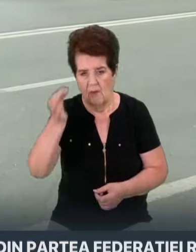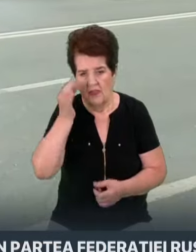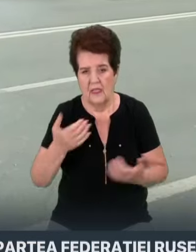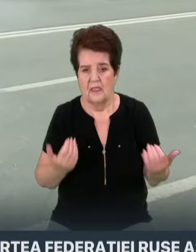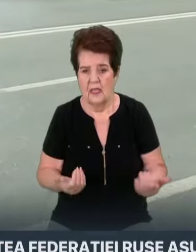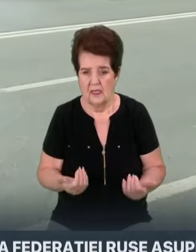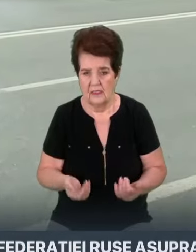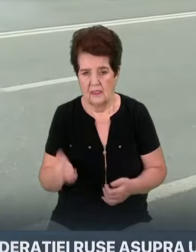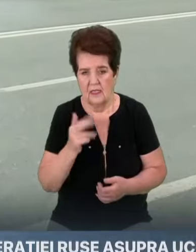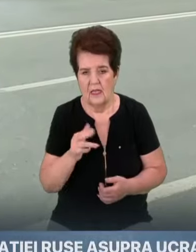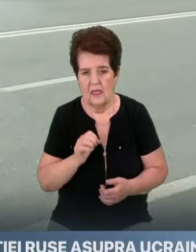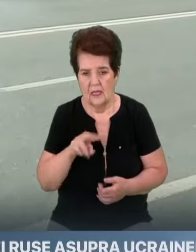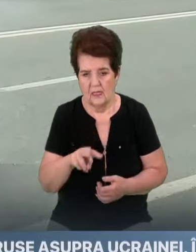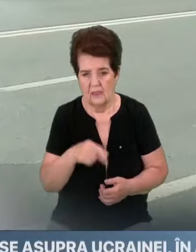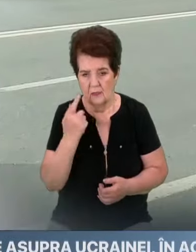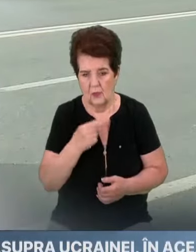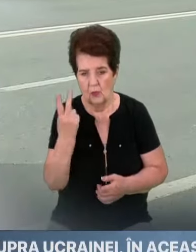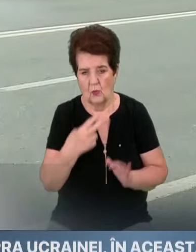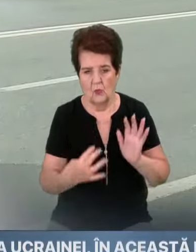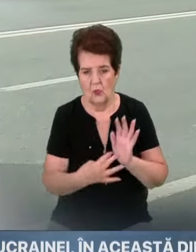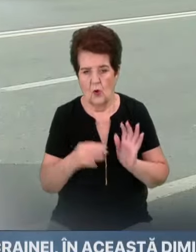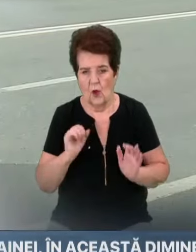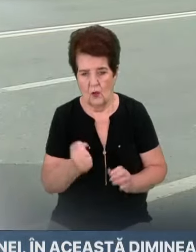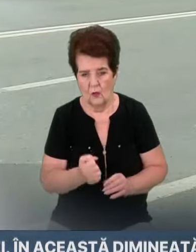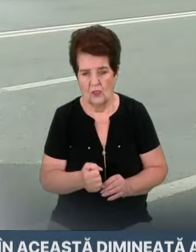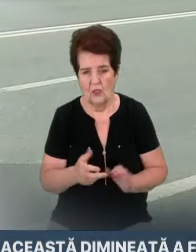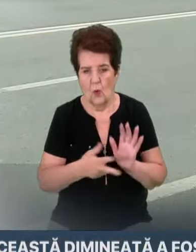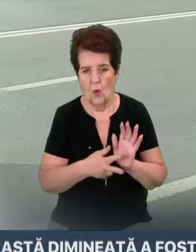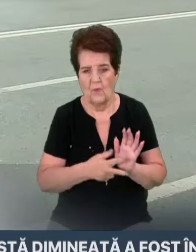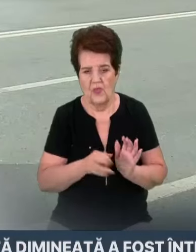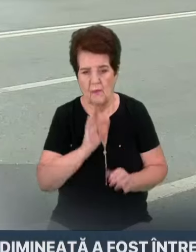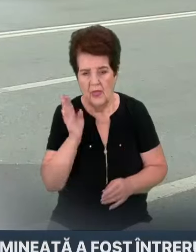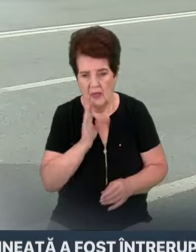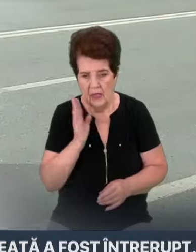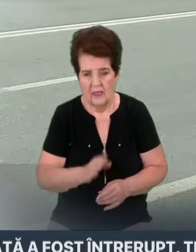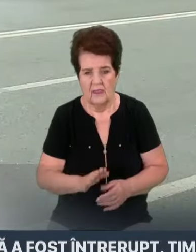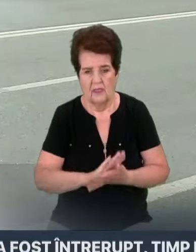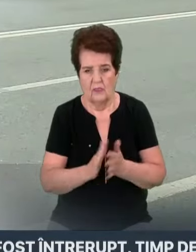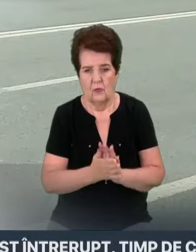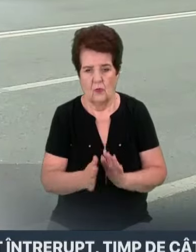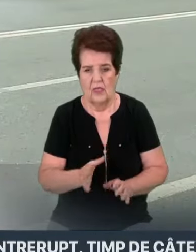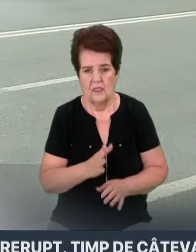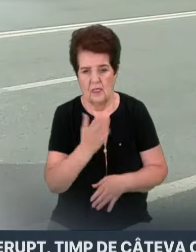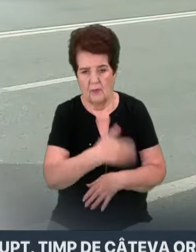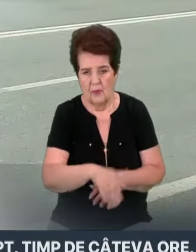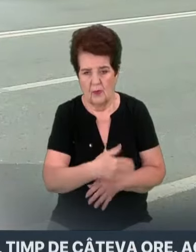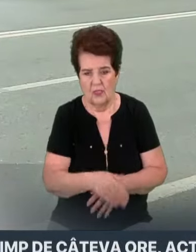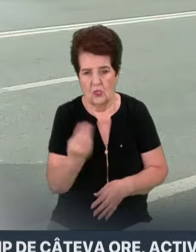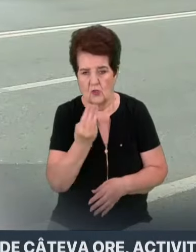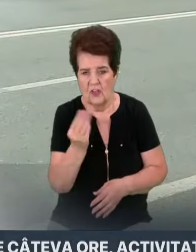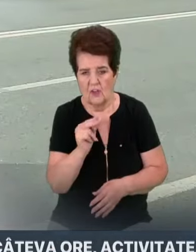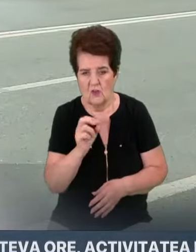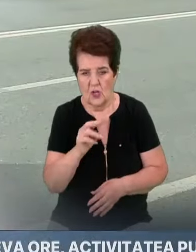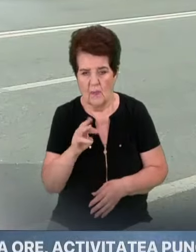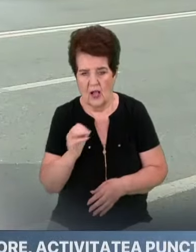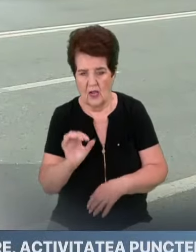după miezul nopții și până pe 29 august, ora 8 dimineața, circulația rutieră va fi sistată pe bulevardul Ștefan cel Mare și Sfânt